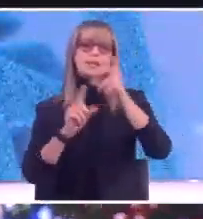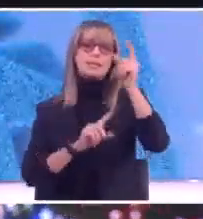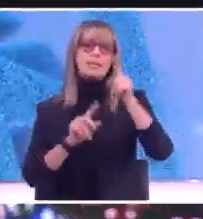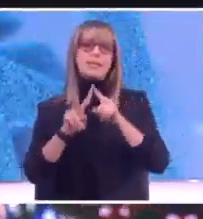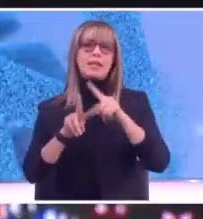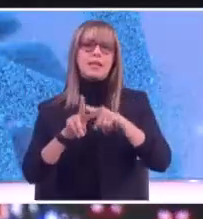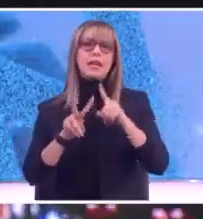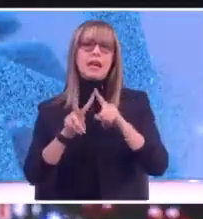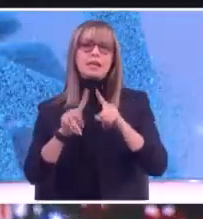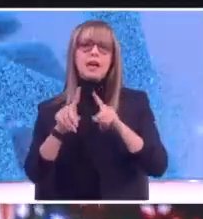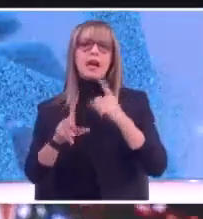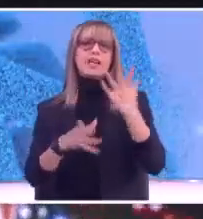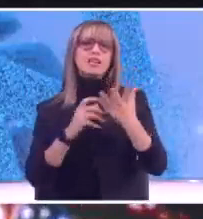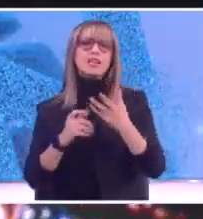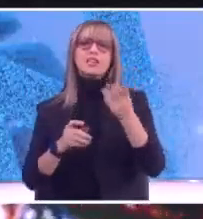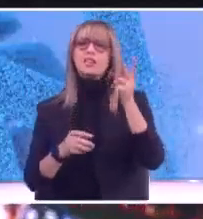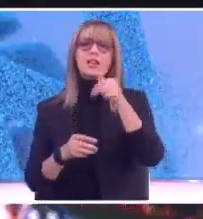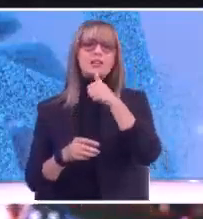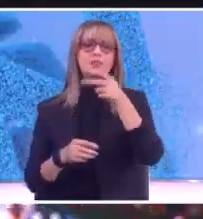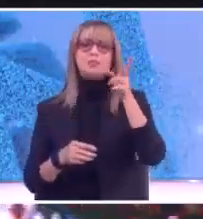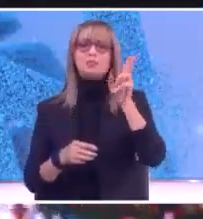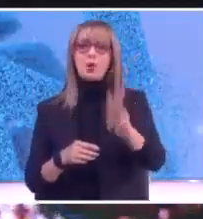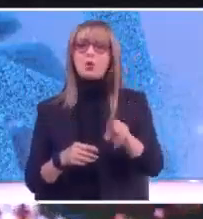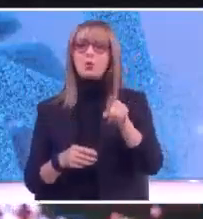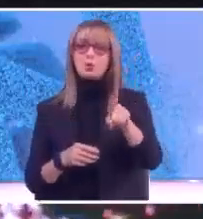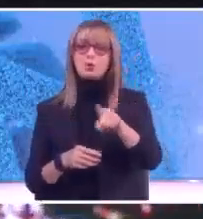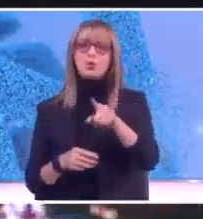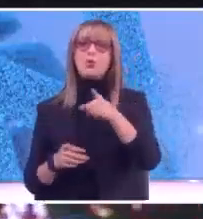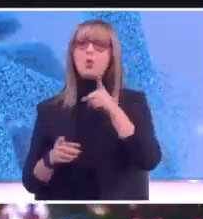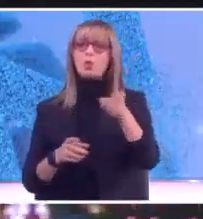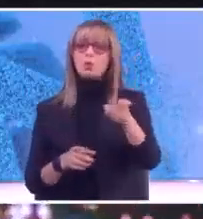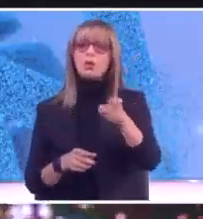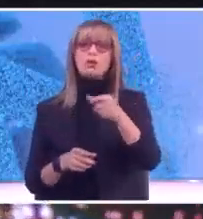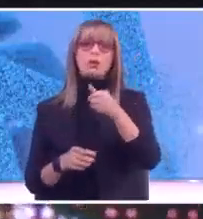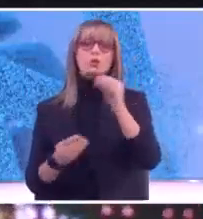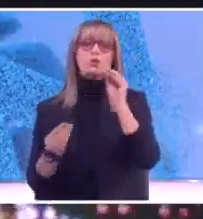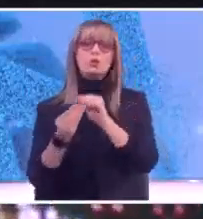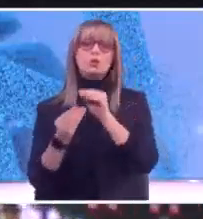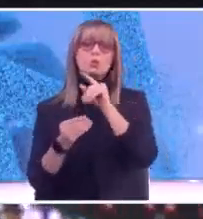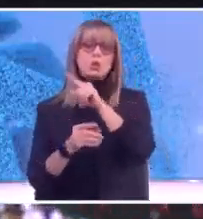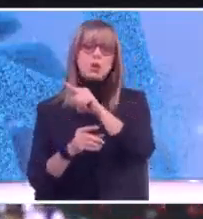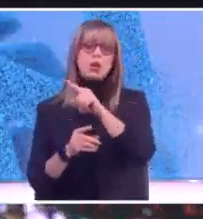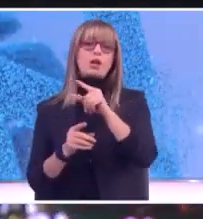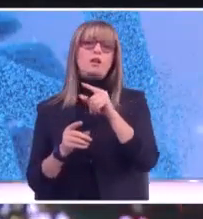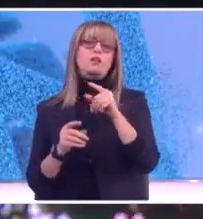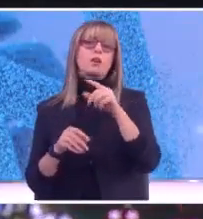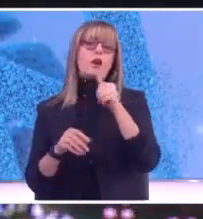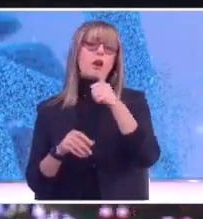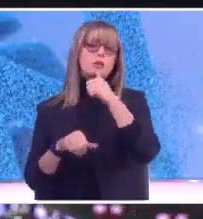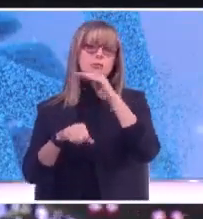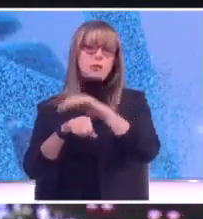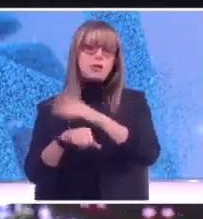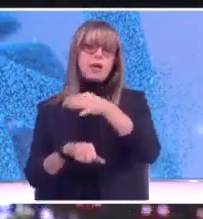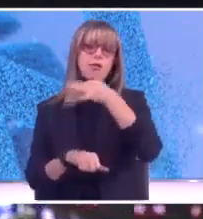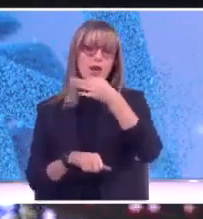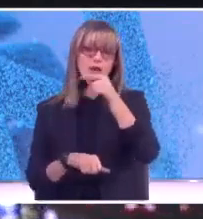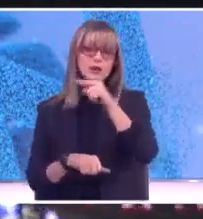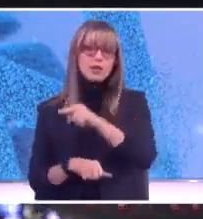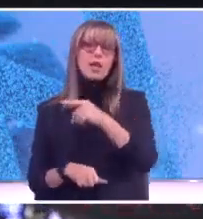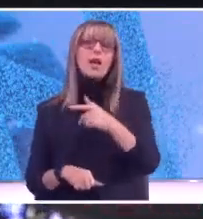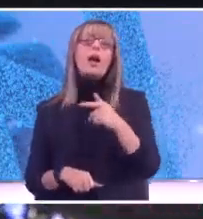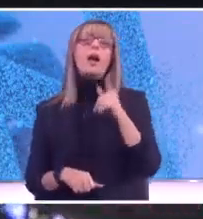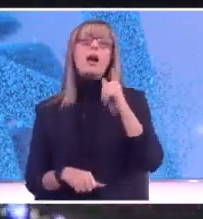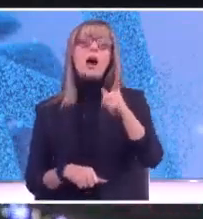Ateş cinayetinin azmettiricisi olmakla suçlanan Doğukan Cep'in ifadesine ulaştı. Cep